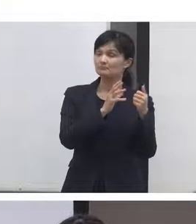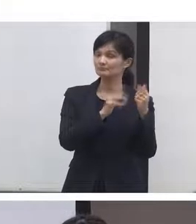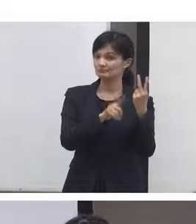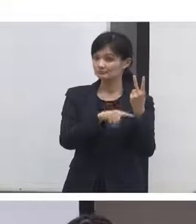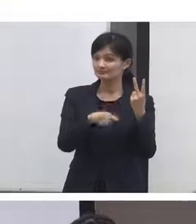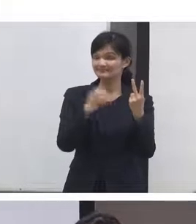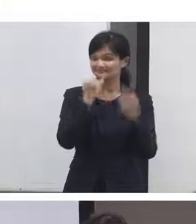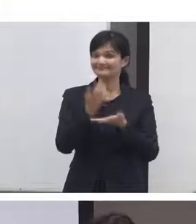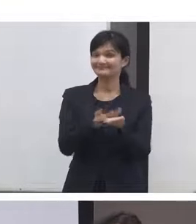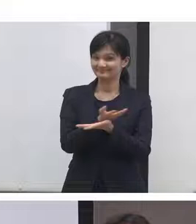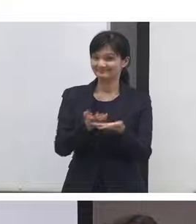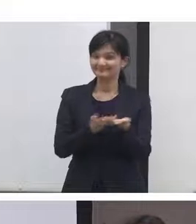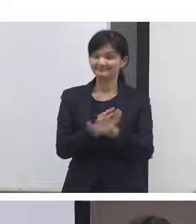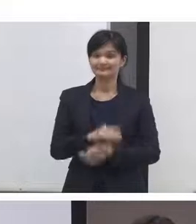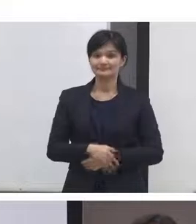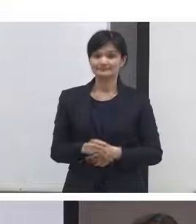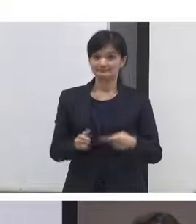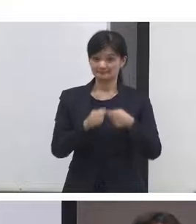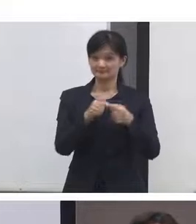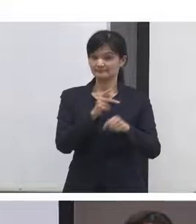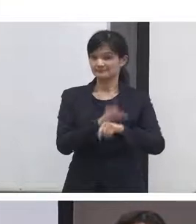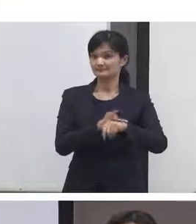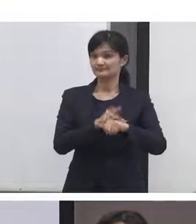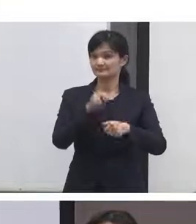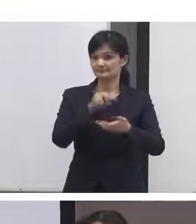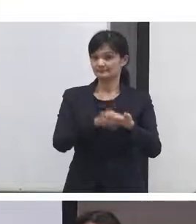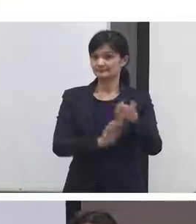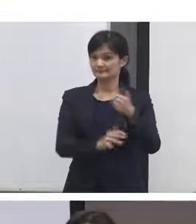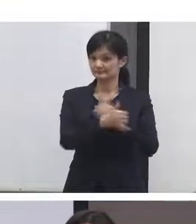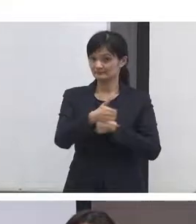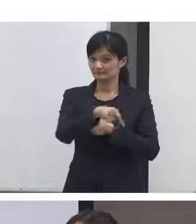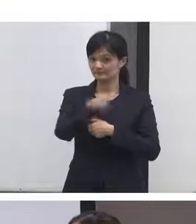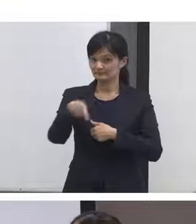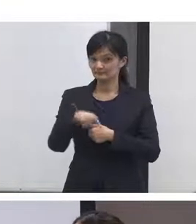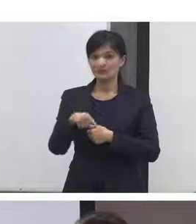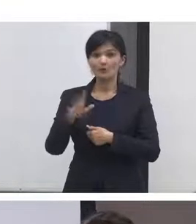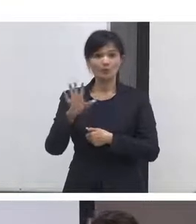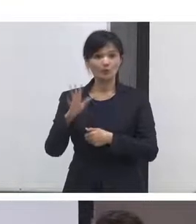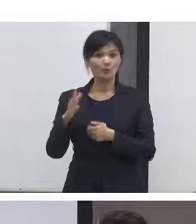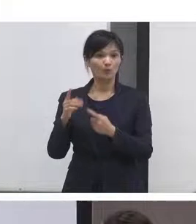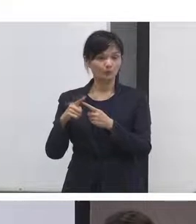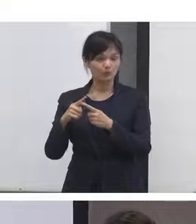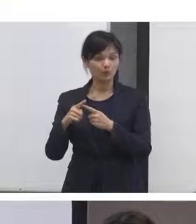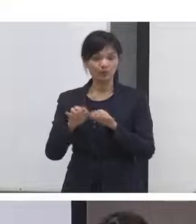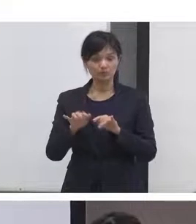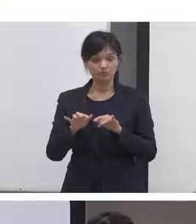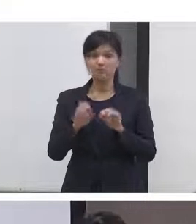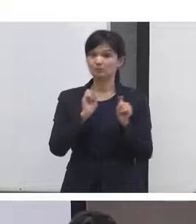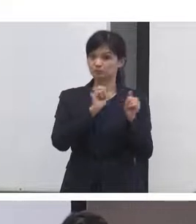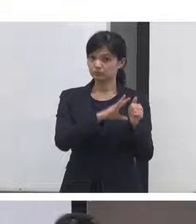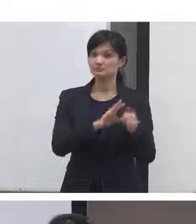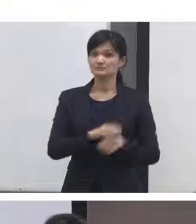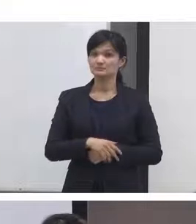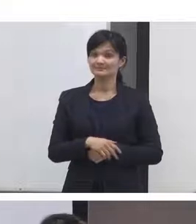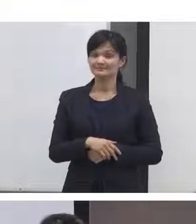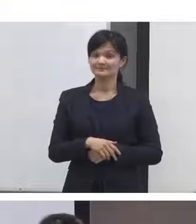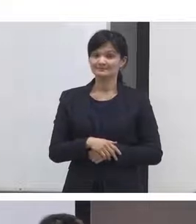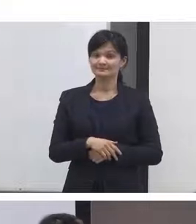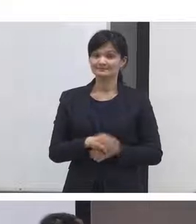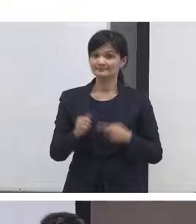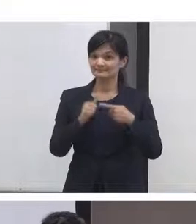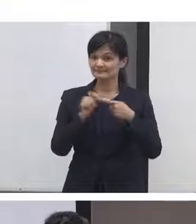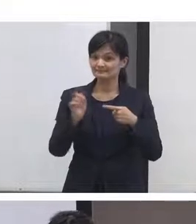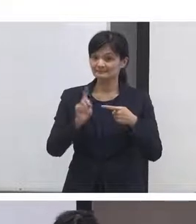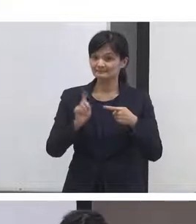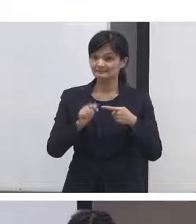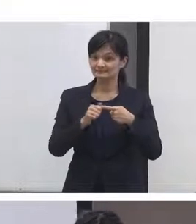我这边也就是针对第一个就是科技立委那个问题，有一些民众分享他们的想法，那我先简单提一下。对，那第一个就是有提